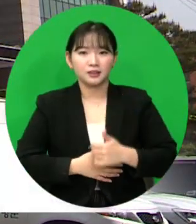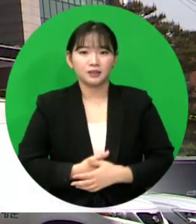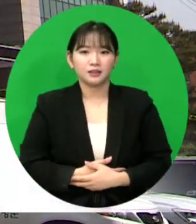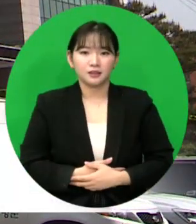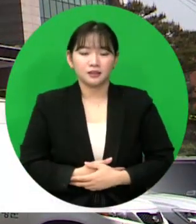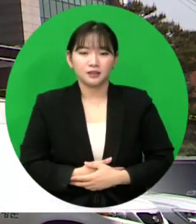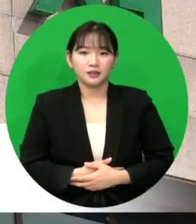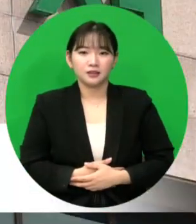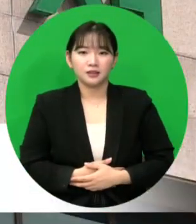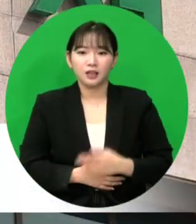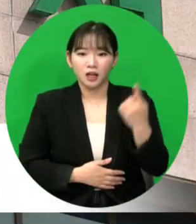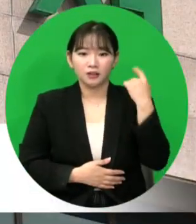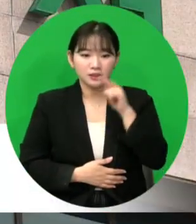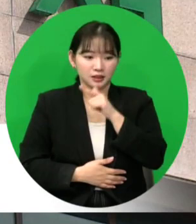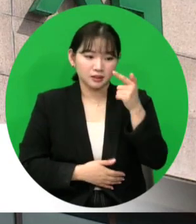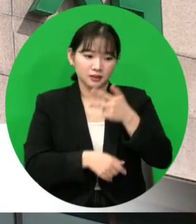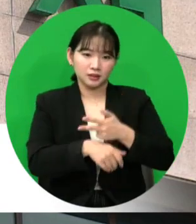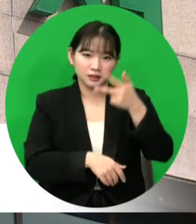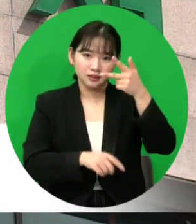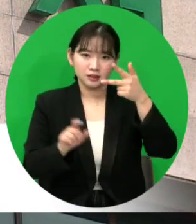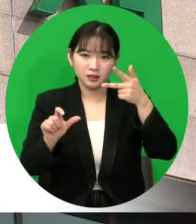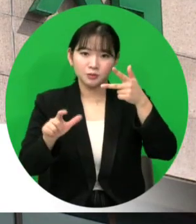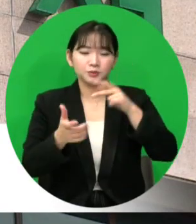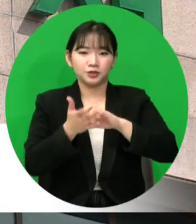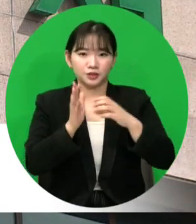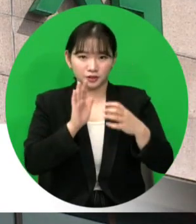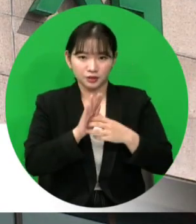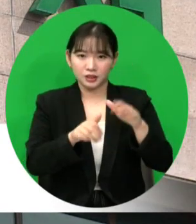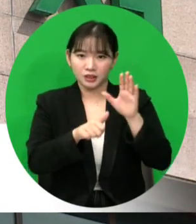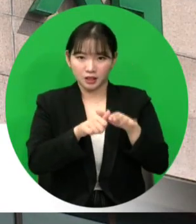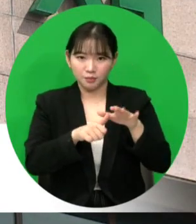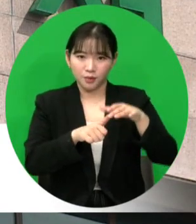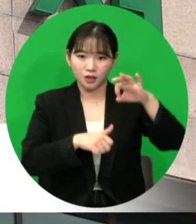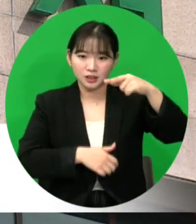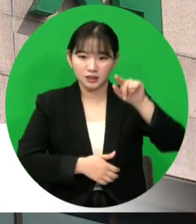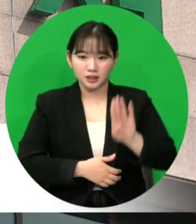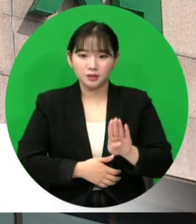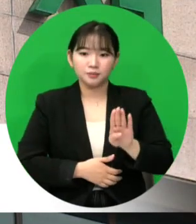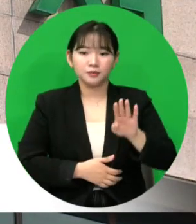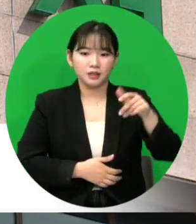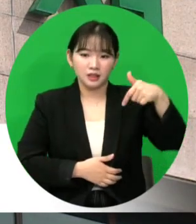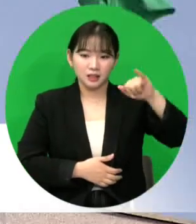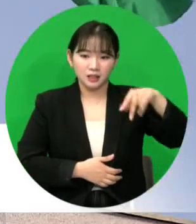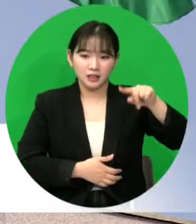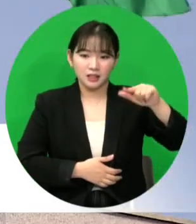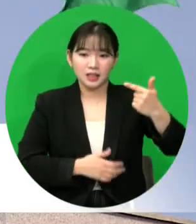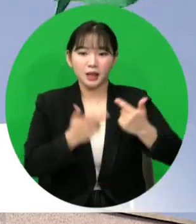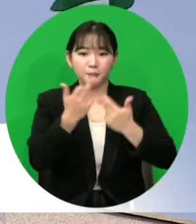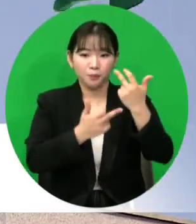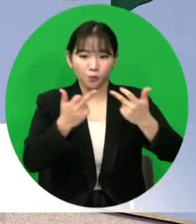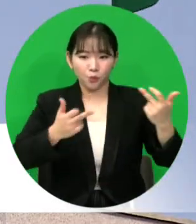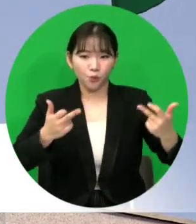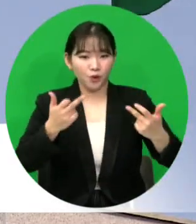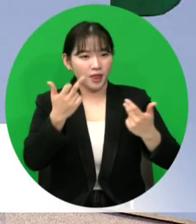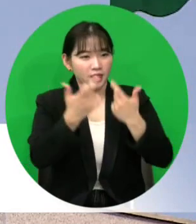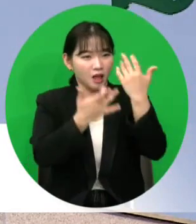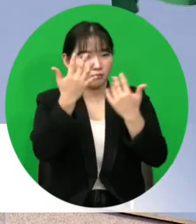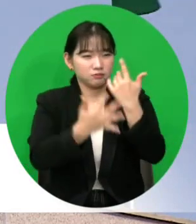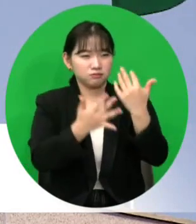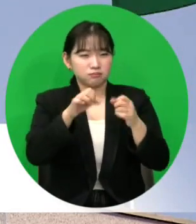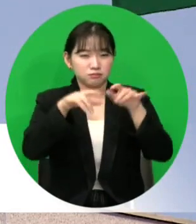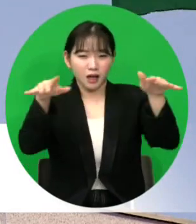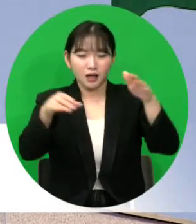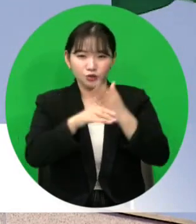겪었습니다 어제 저녁 7시 15분 쯤 한 평군 함평읍 기산에 산불이 확산 중이라며